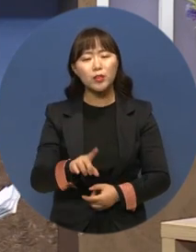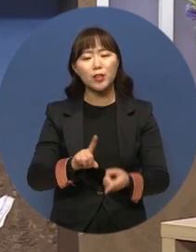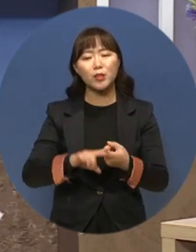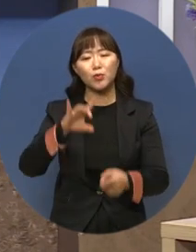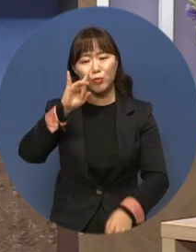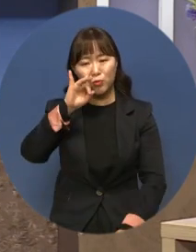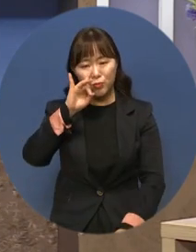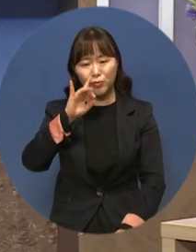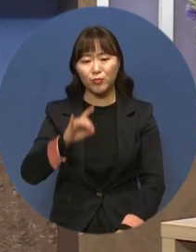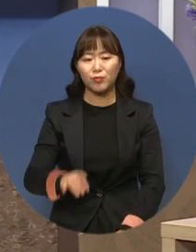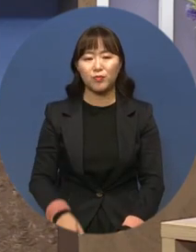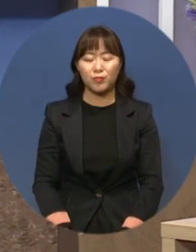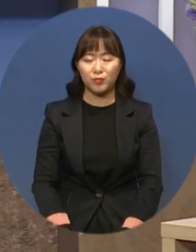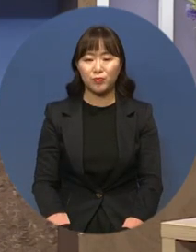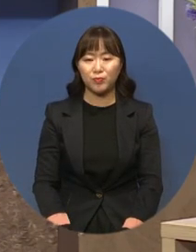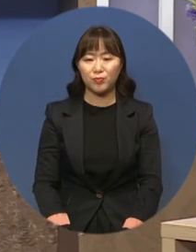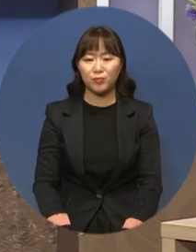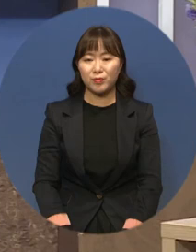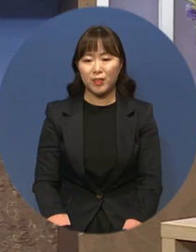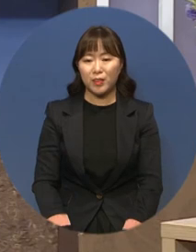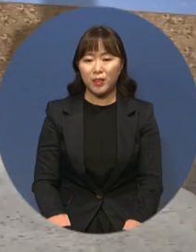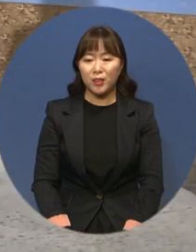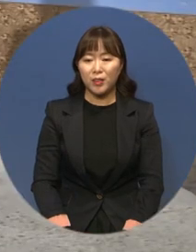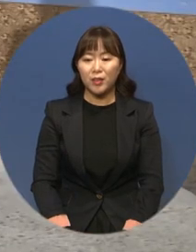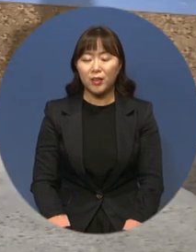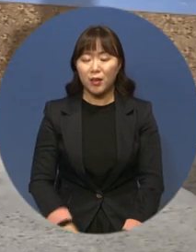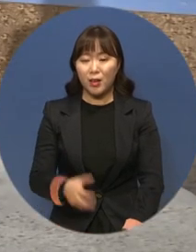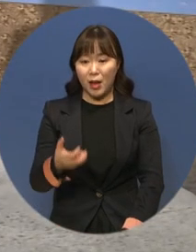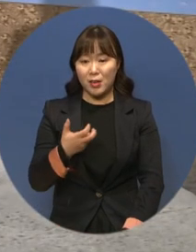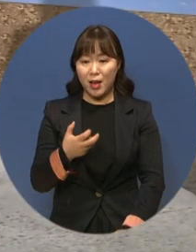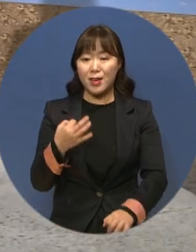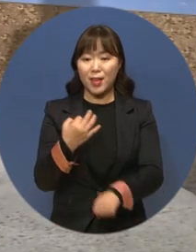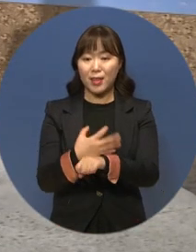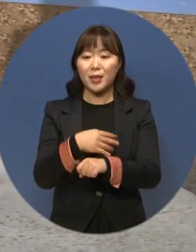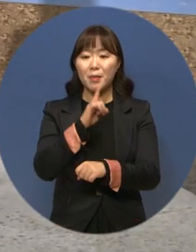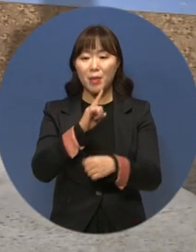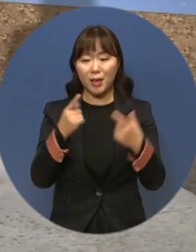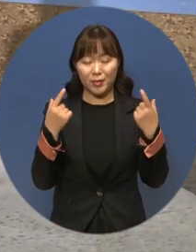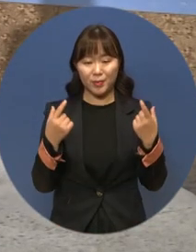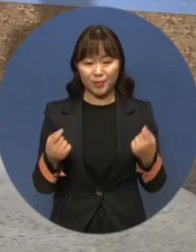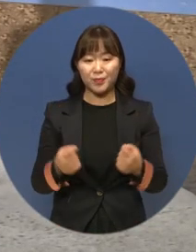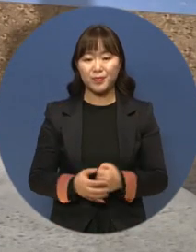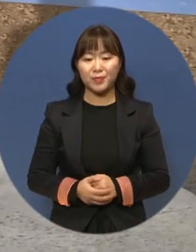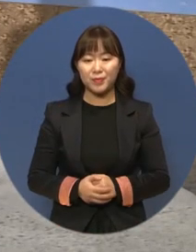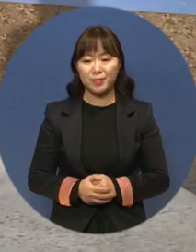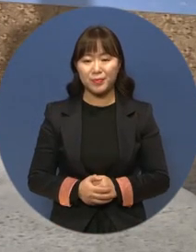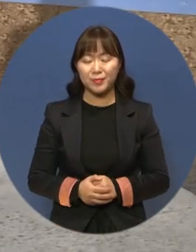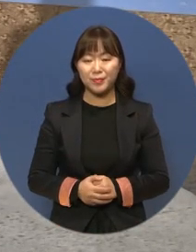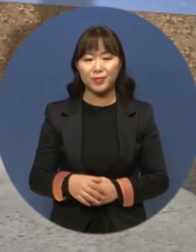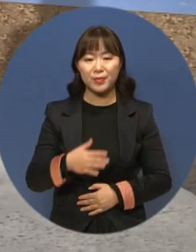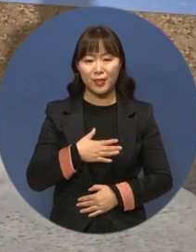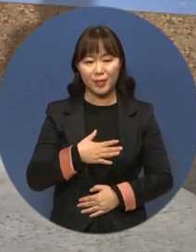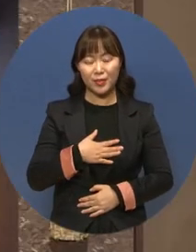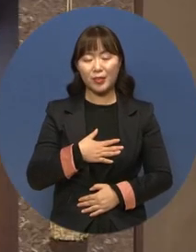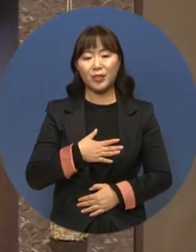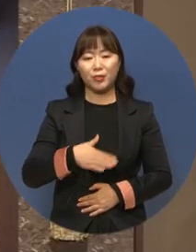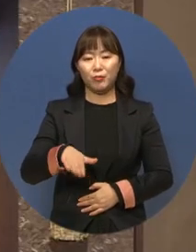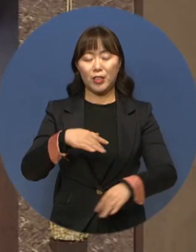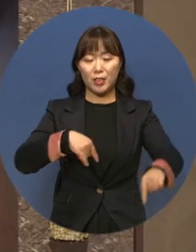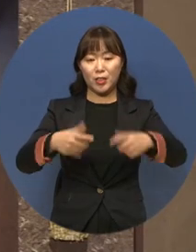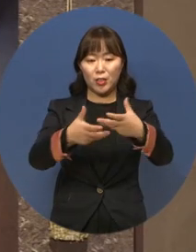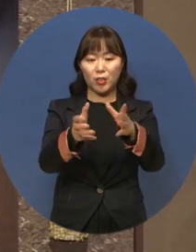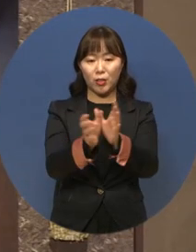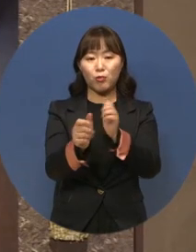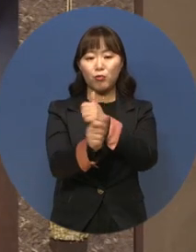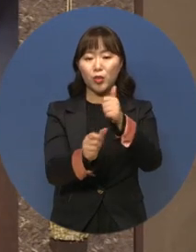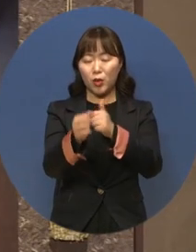좀 궁금하거든요. 네, 아까 방금 잠깐 말씀드렸던 부분인데요. 네. 저희 정당은